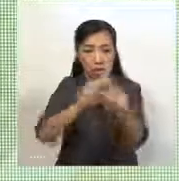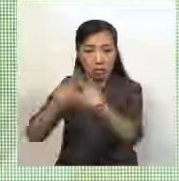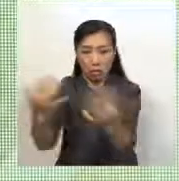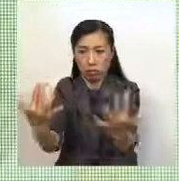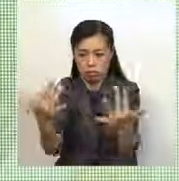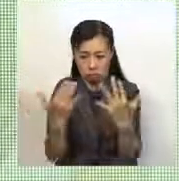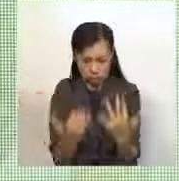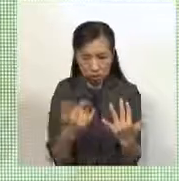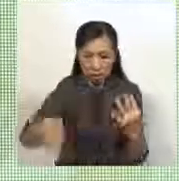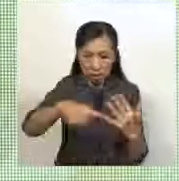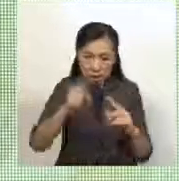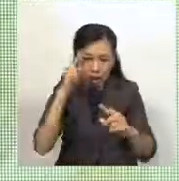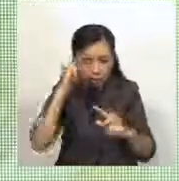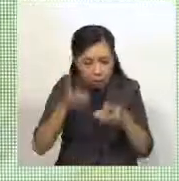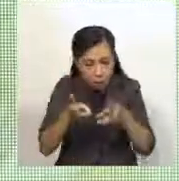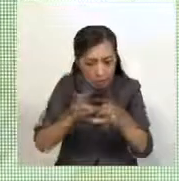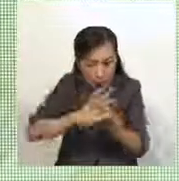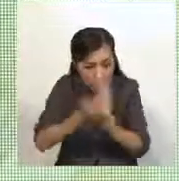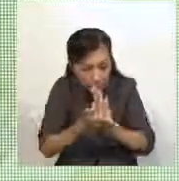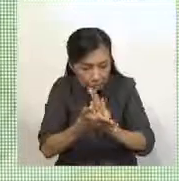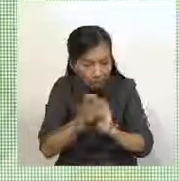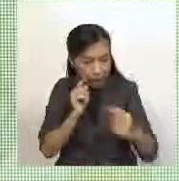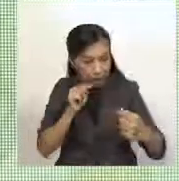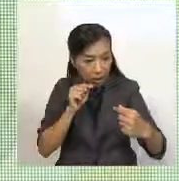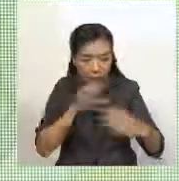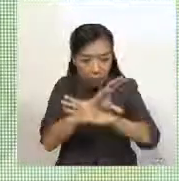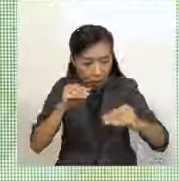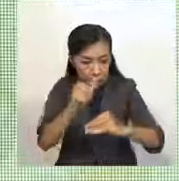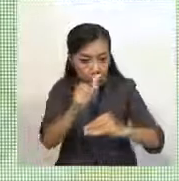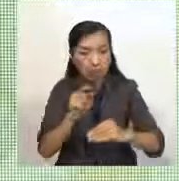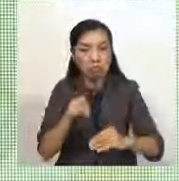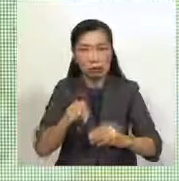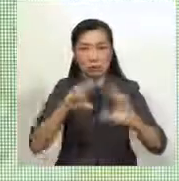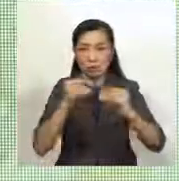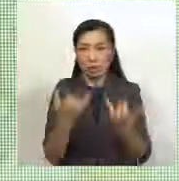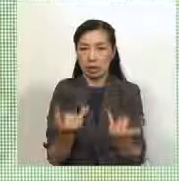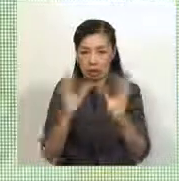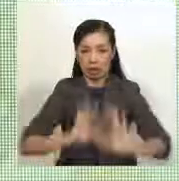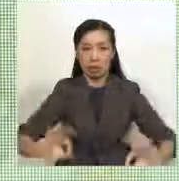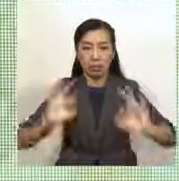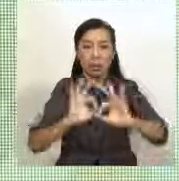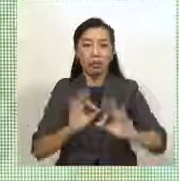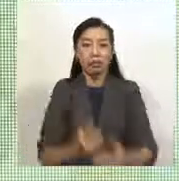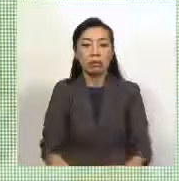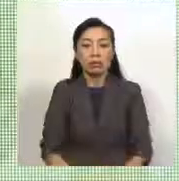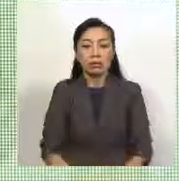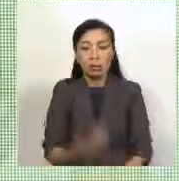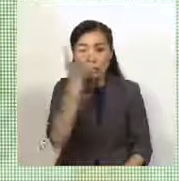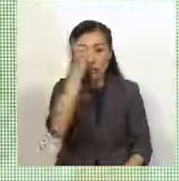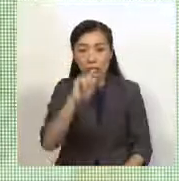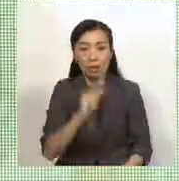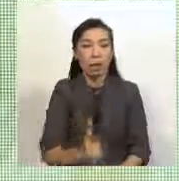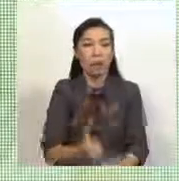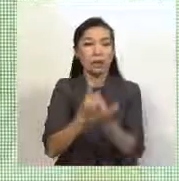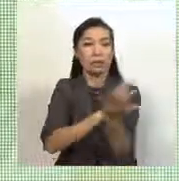ว่าอะไรที่สามารถที่จะปรับเปลี่ยนมาใช้กันได้บ้างผมถือว่าการประชุมครั้งนี้มีความสำคัญอย่างยิ่งนะครับทั้งนี้ก็เพื่อจะให้เกิดการรักษาสัน